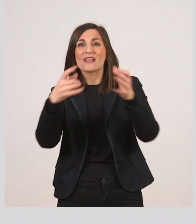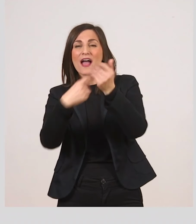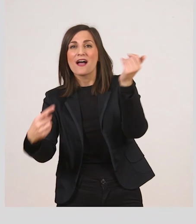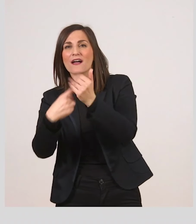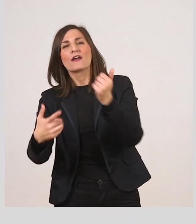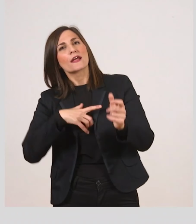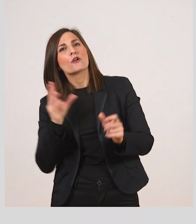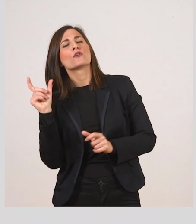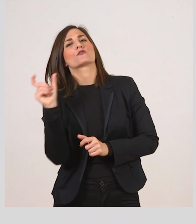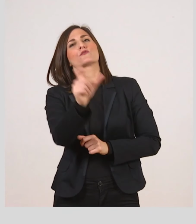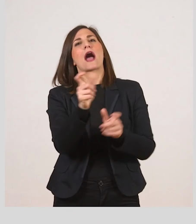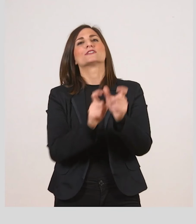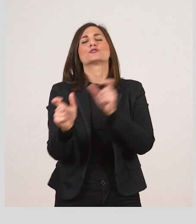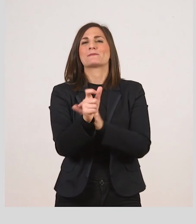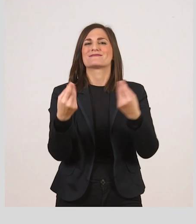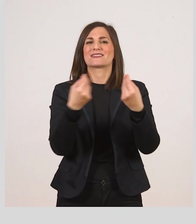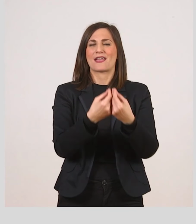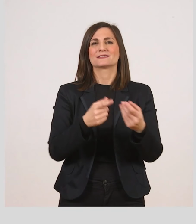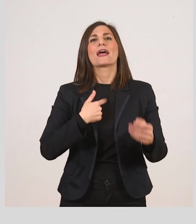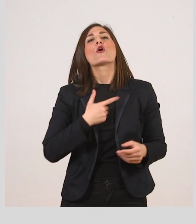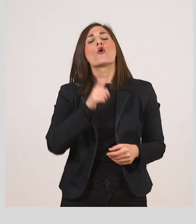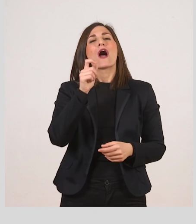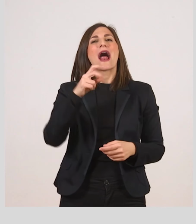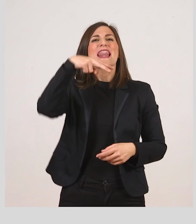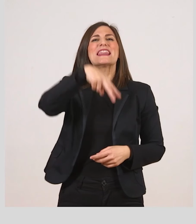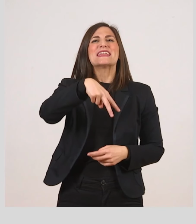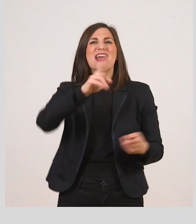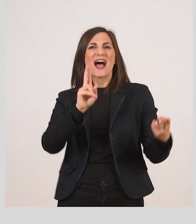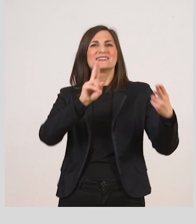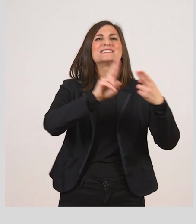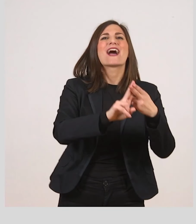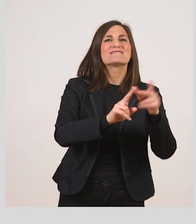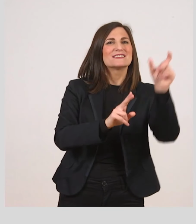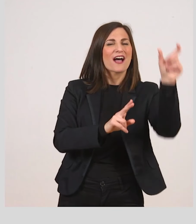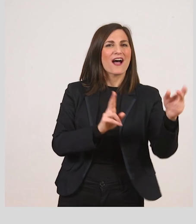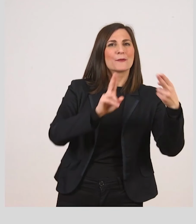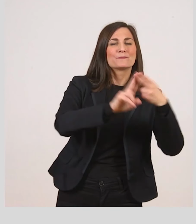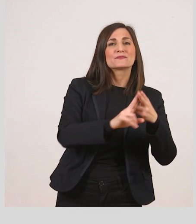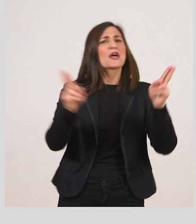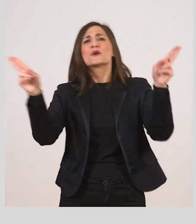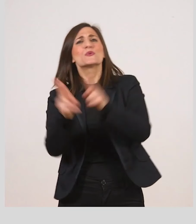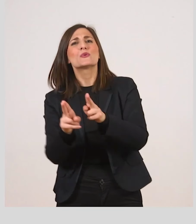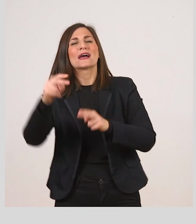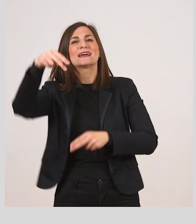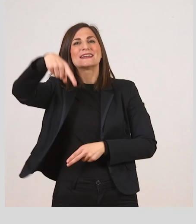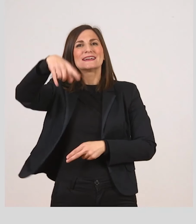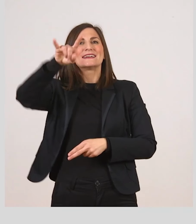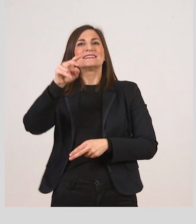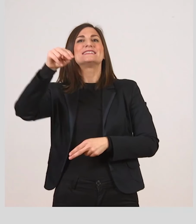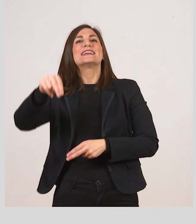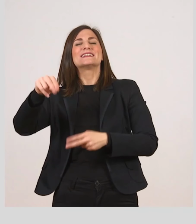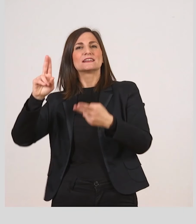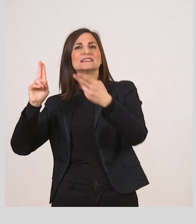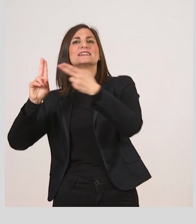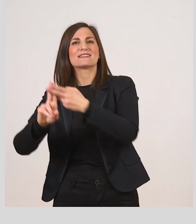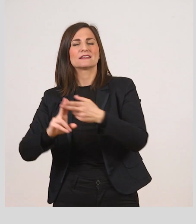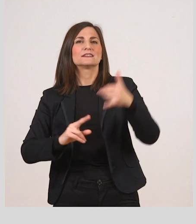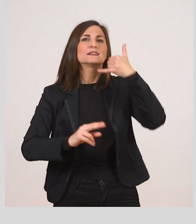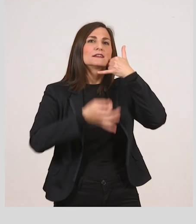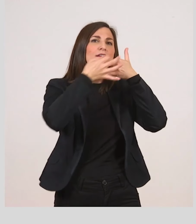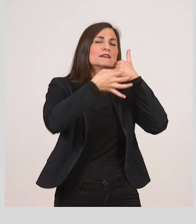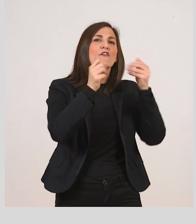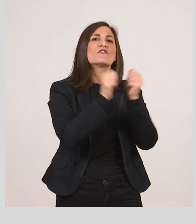λείπει. Συνάντησα τη Λίνα. Να συντομεύσω λίγο την πρότασή μου. Την συνάντησα. Πολύ ωραία. Μίλησα στη φίλη